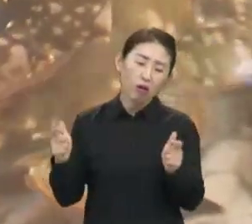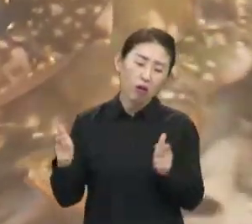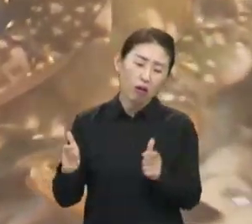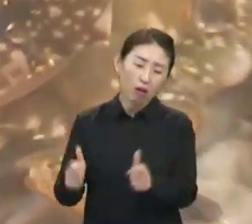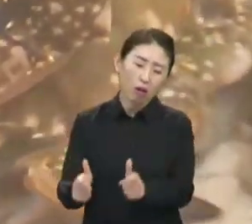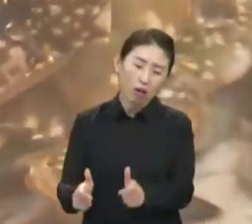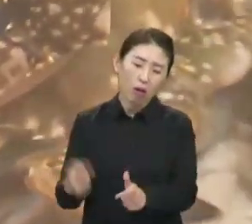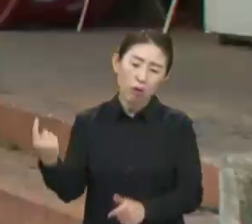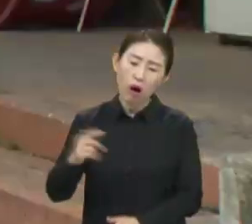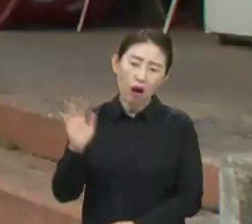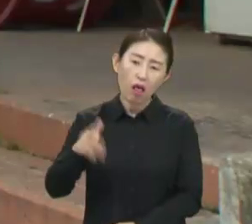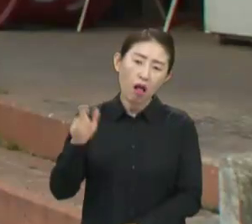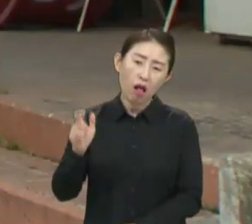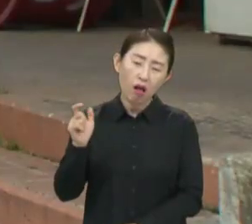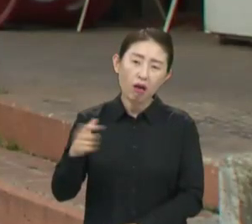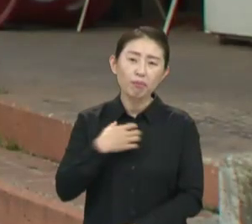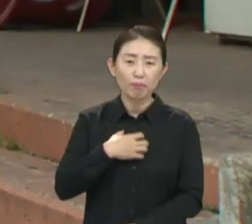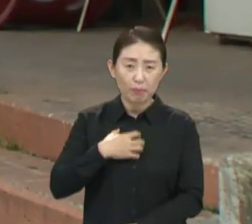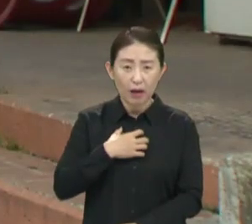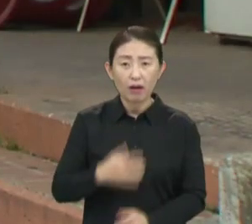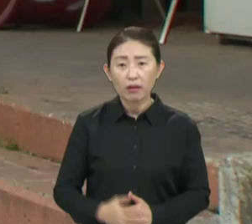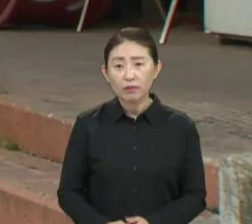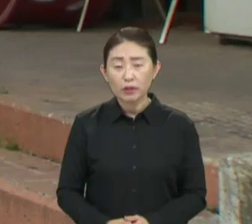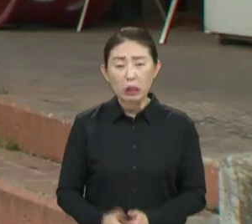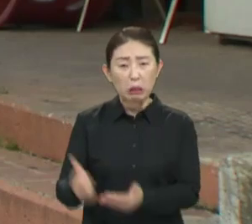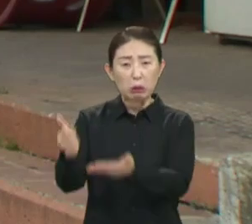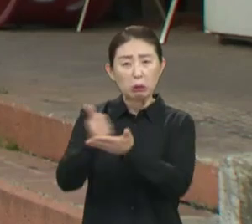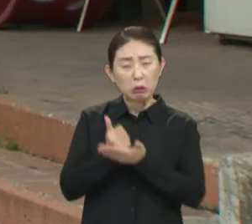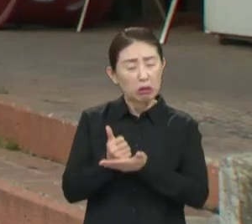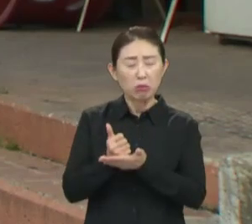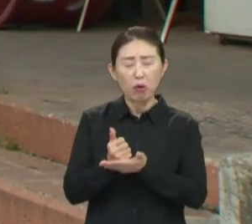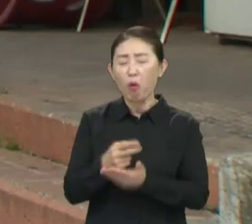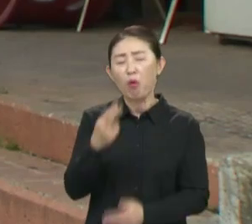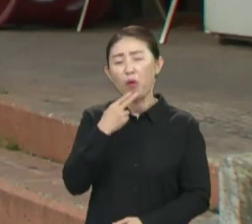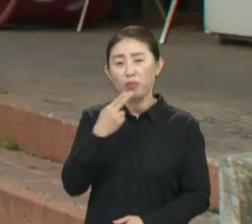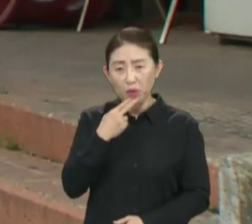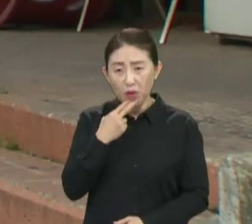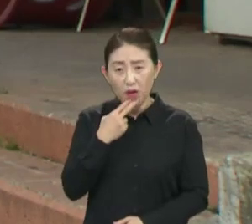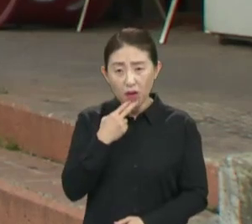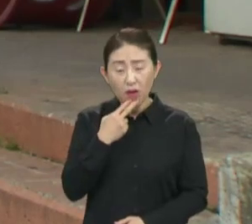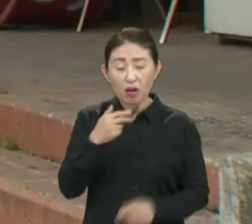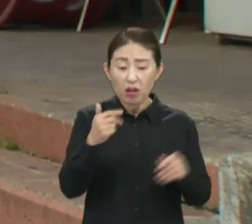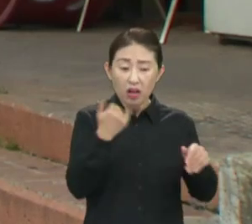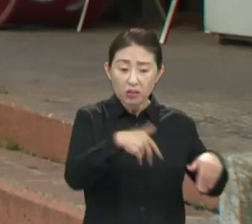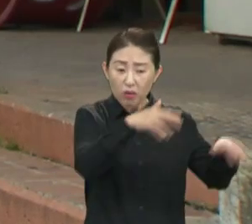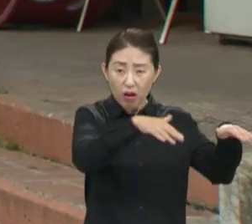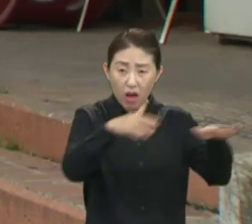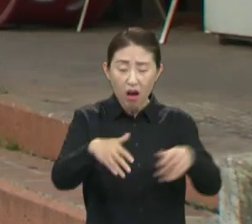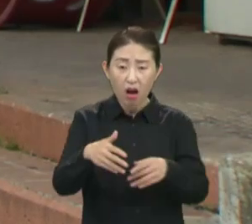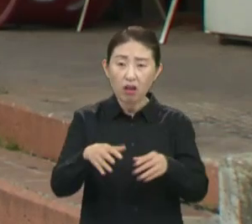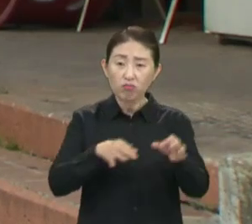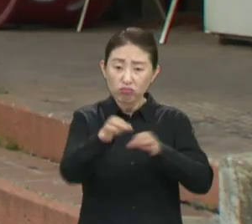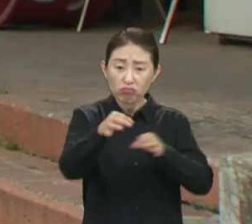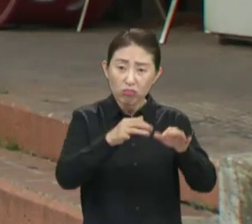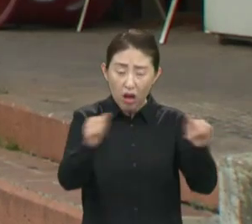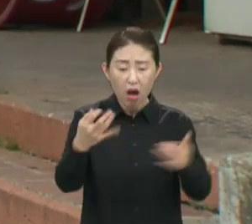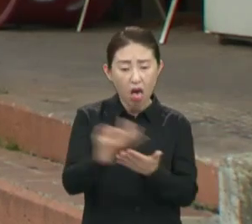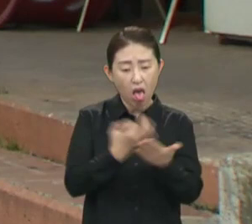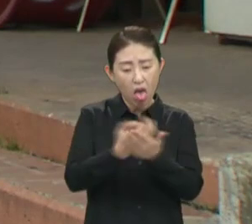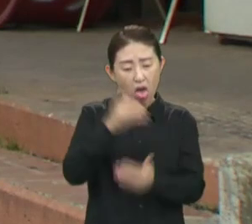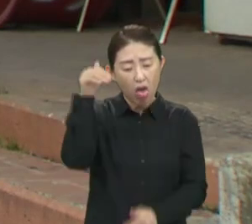걱정입니다. 폭염이 장기화되면서 손님이 끊겨 서해안권 어시장 상인들의 매출 부진이 심각한